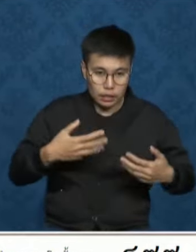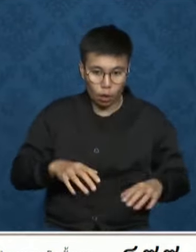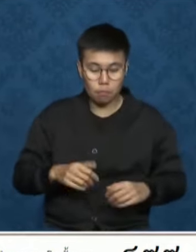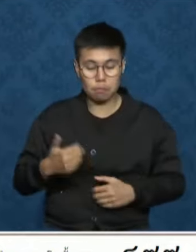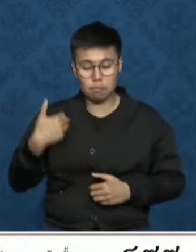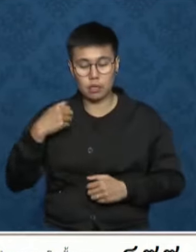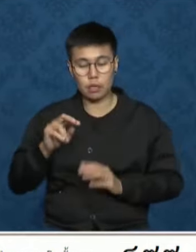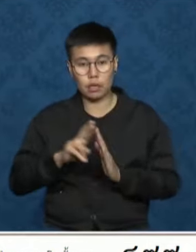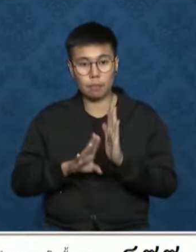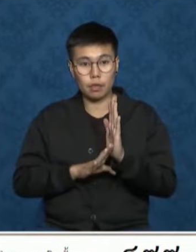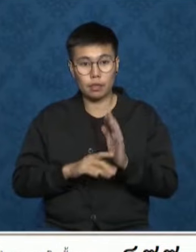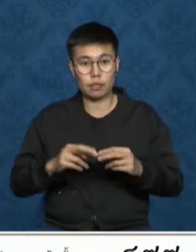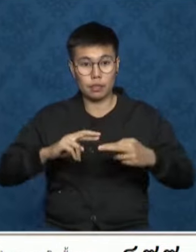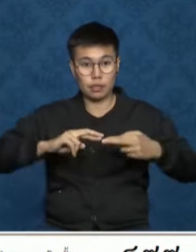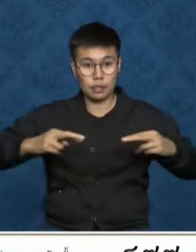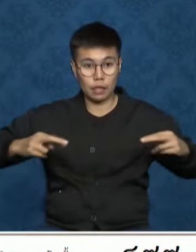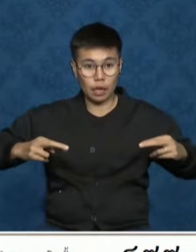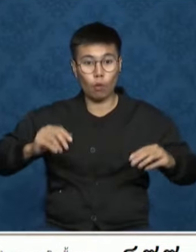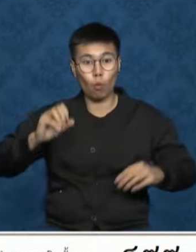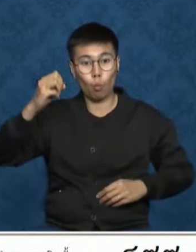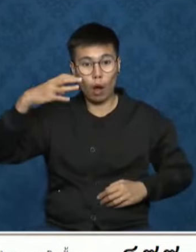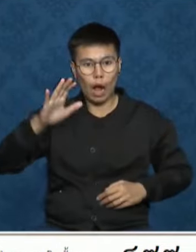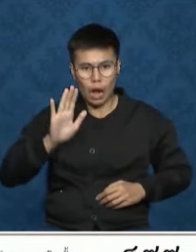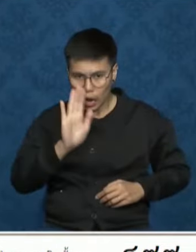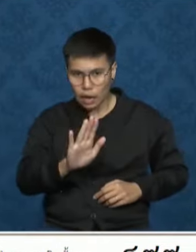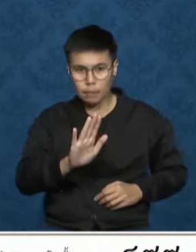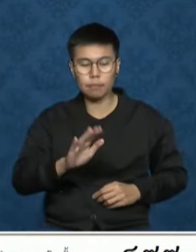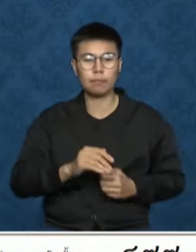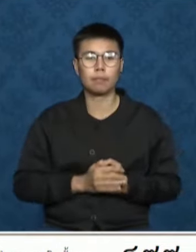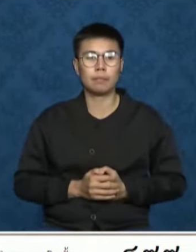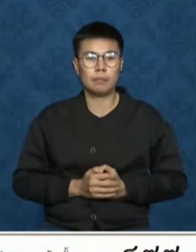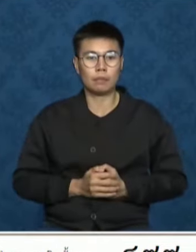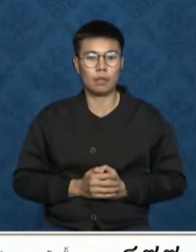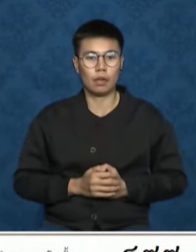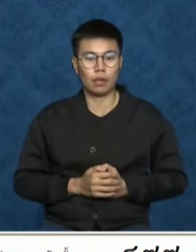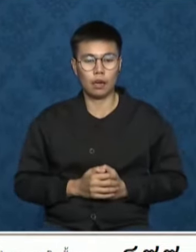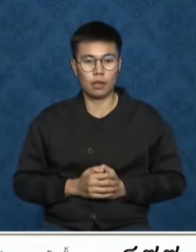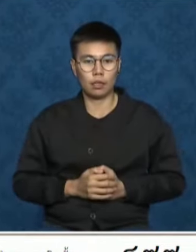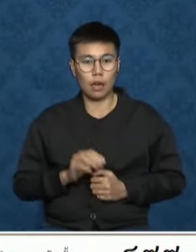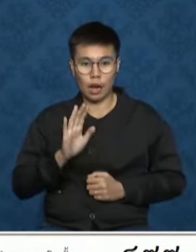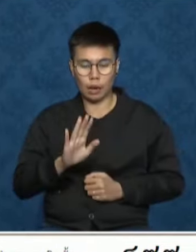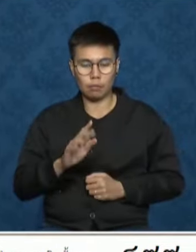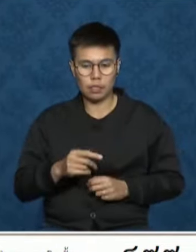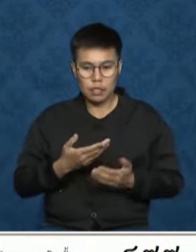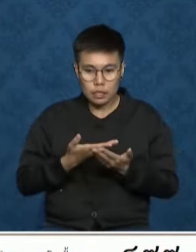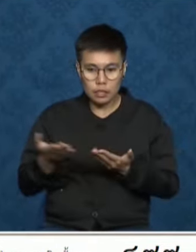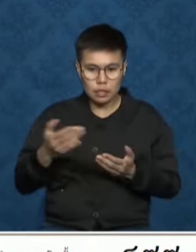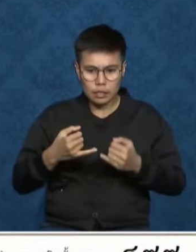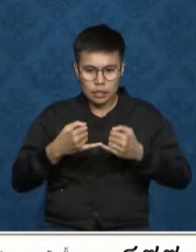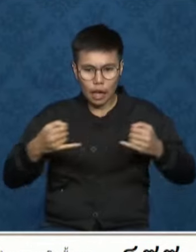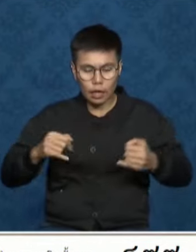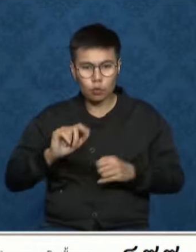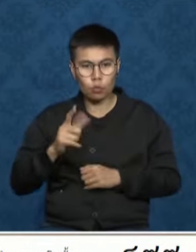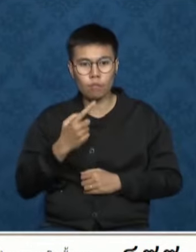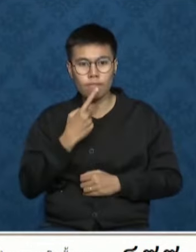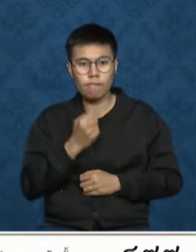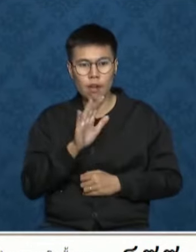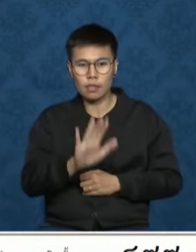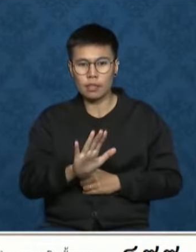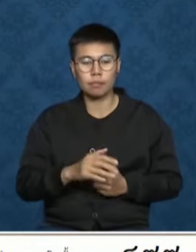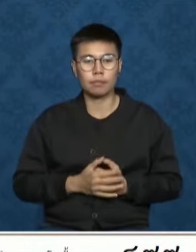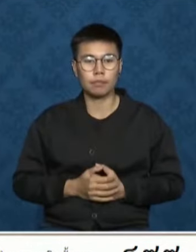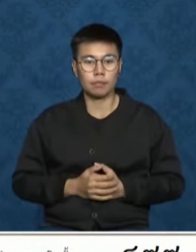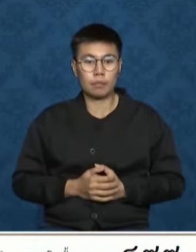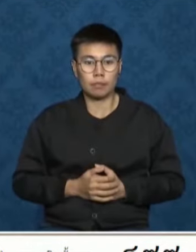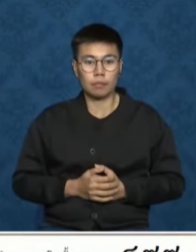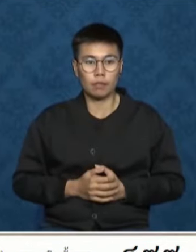กฎหมายกก็ได้สายไฟ ห้ามรบซื้อเลยร้านรัซ้อของเก่า ห้ามรัซอสายทองแดงห้ามรซ้อเด็ขาดเลยถามีกร